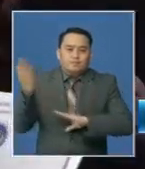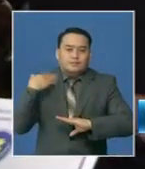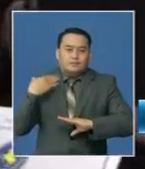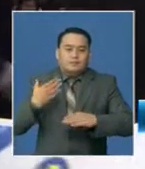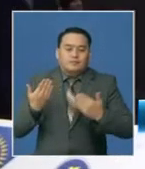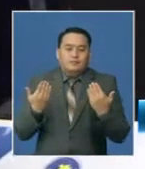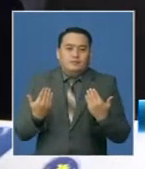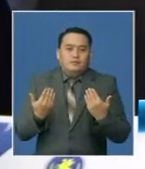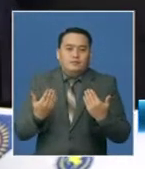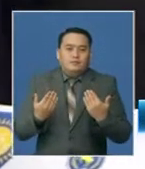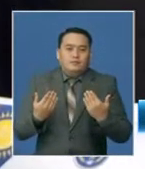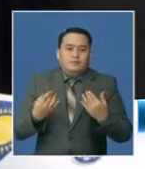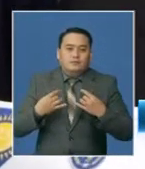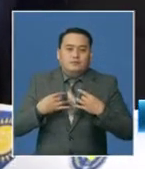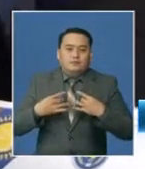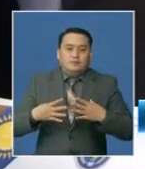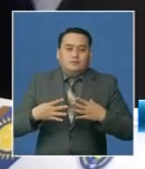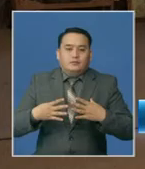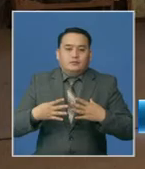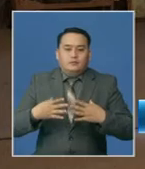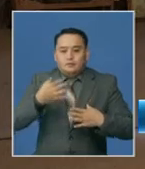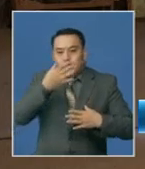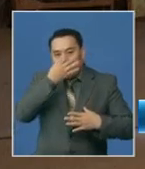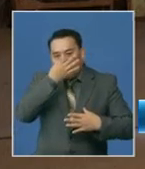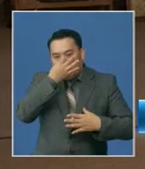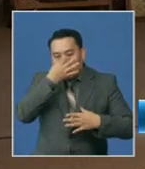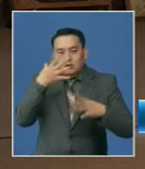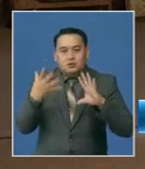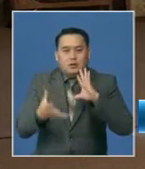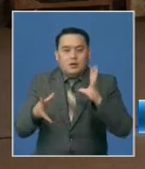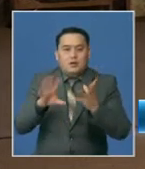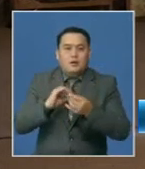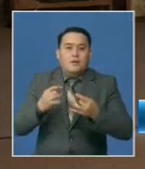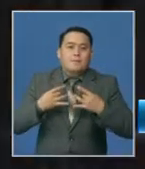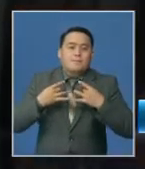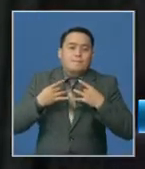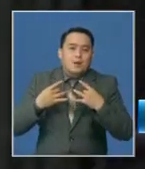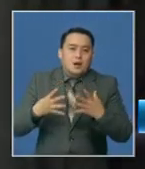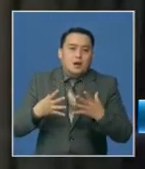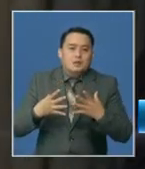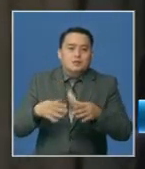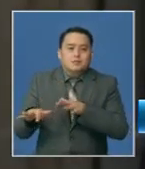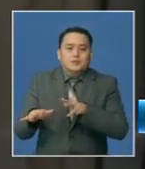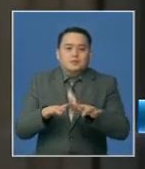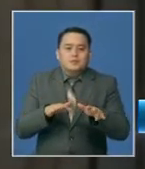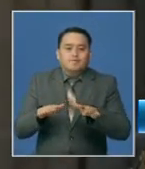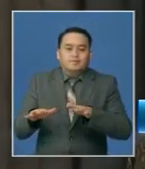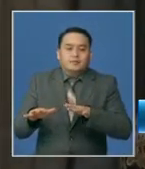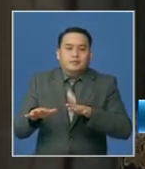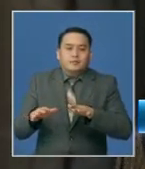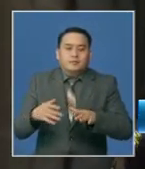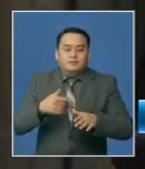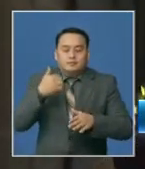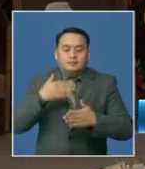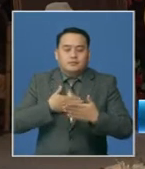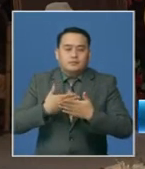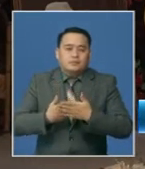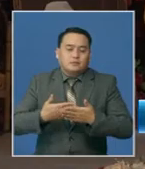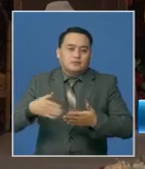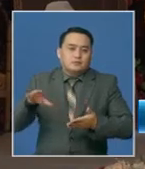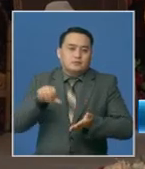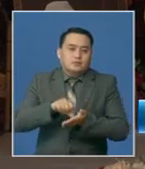минутой молчания, а живым свидетелям вручили памятные письма. В свою очередь, участники декабрьских событий поделились со студентами